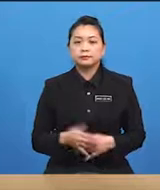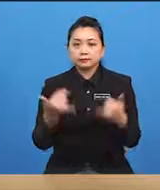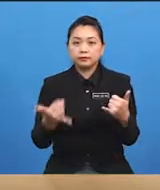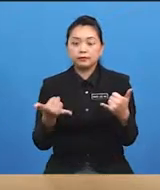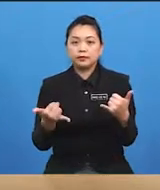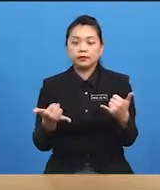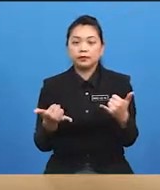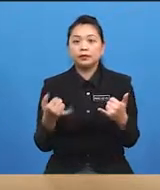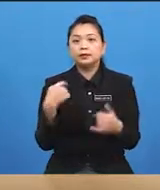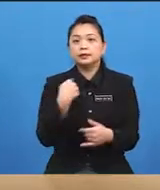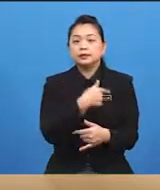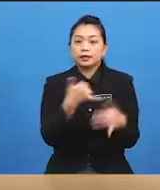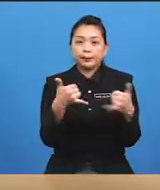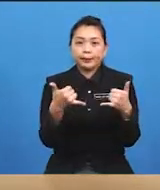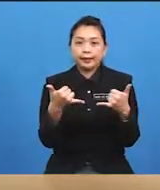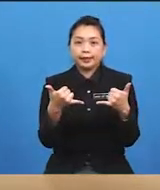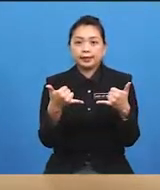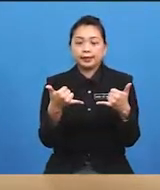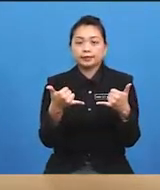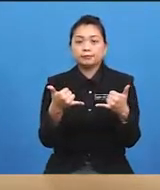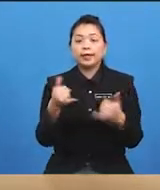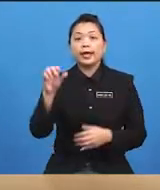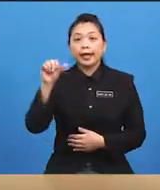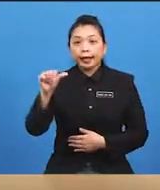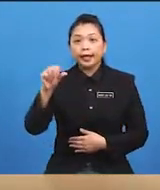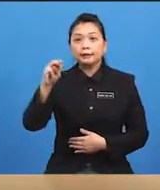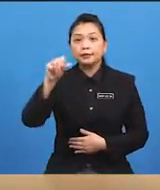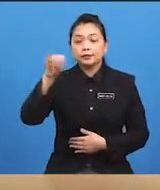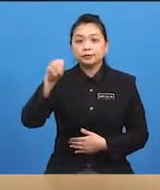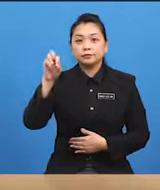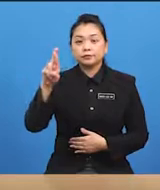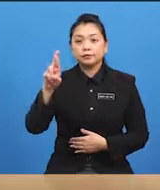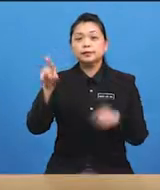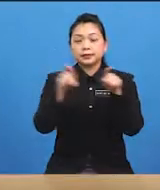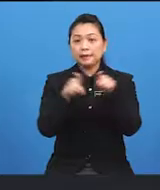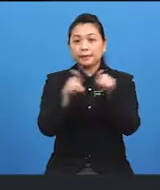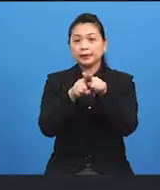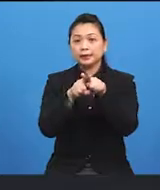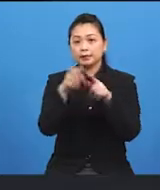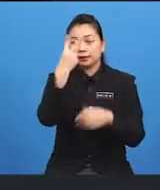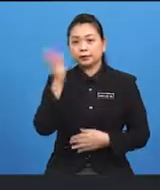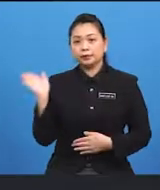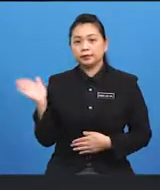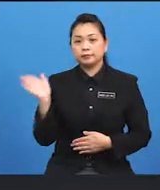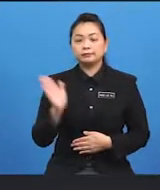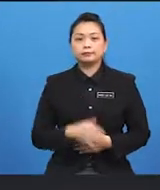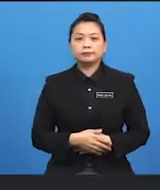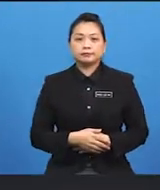Sekarang, mari kita mainkan skill A major ini bersama-sama saudari Nor.